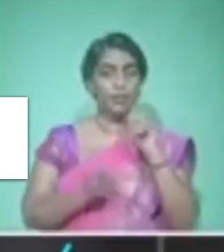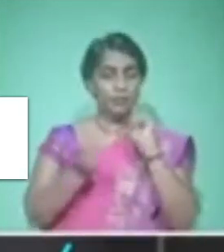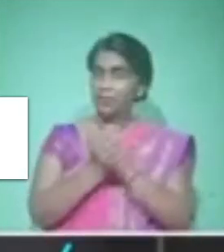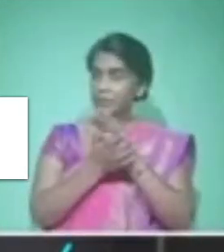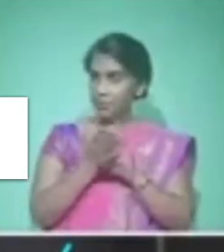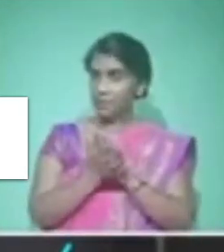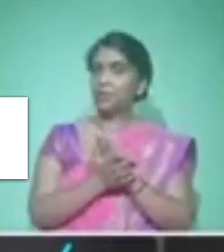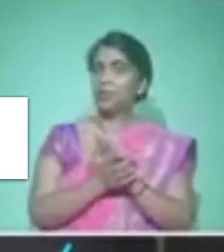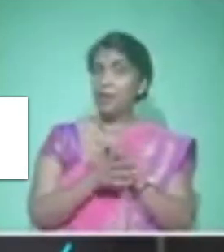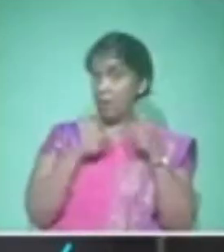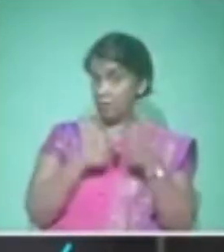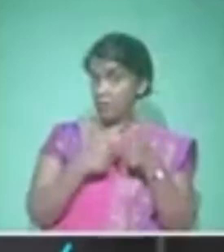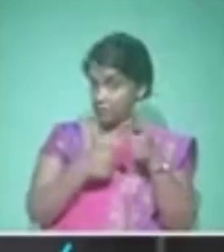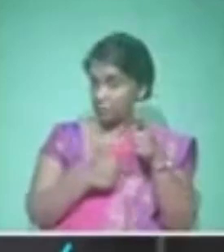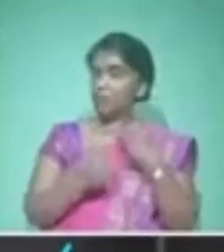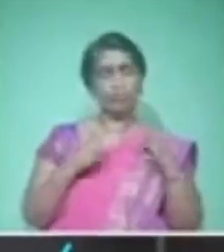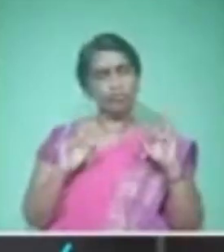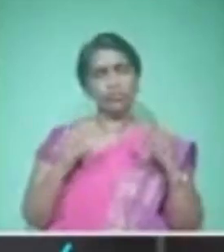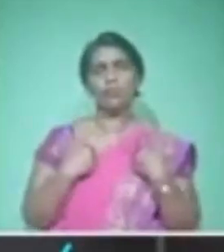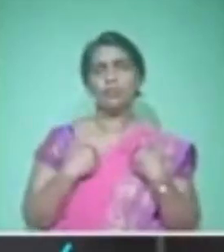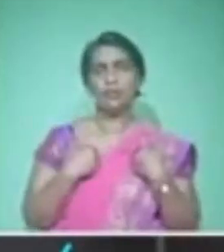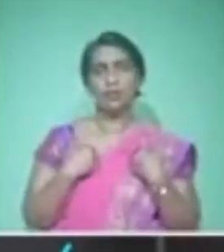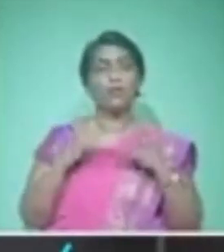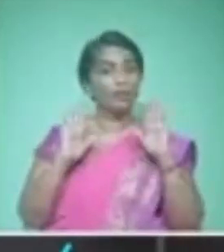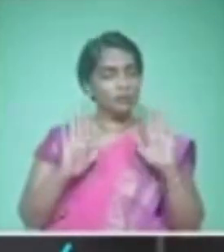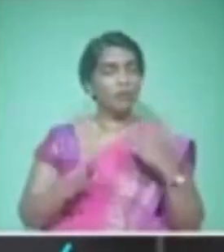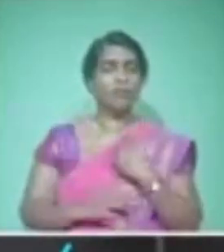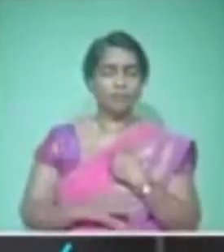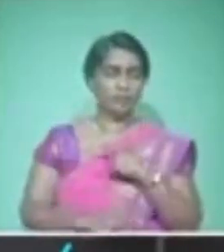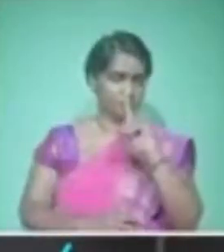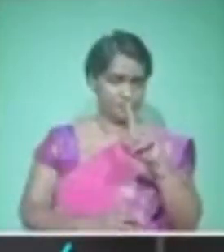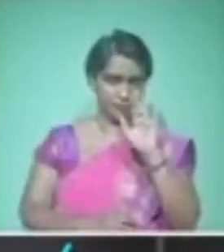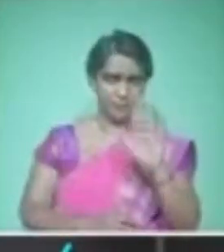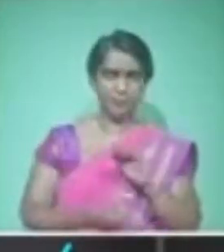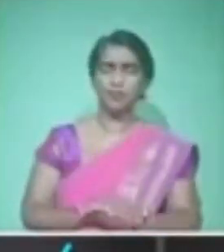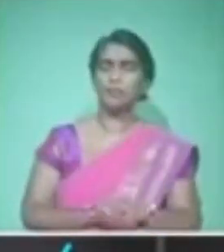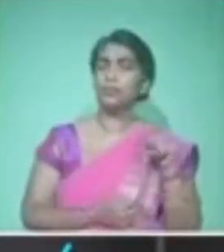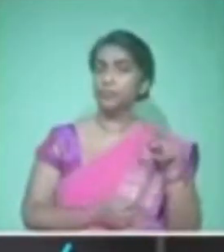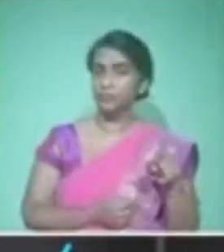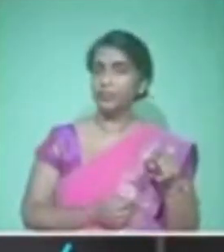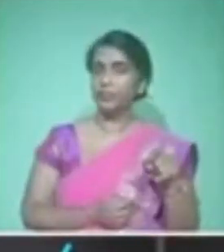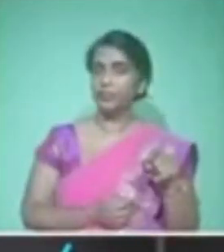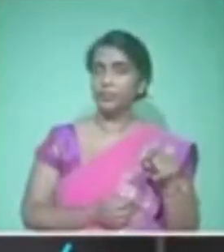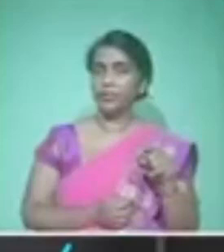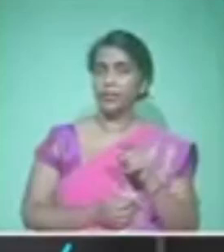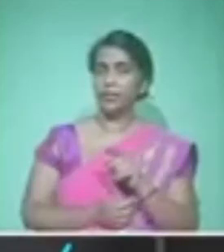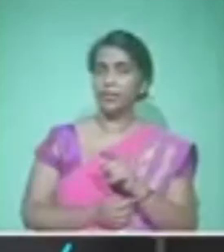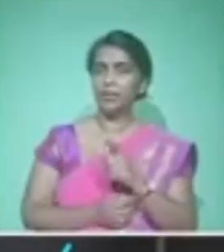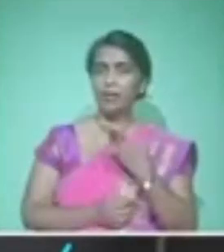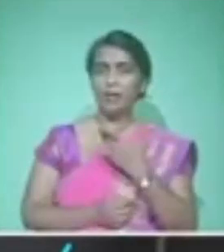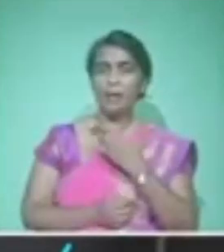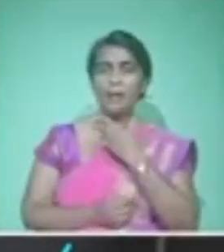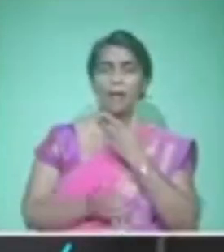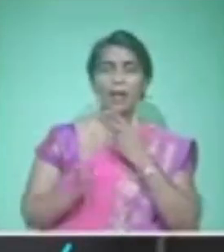ප්‍රතිසංස්කරණ වලට හරියවලට සහයෝගය දෙන්න ලෑස්ති. නමුත් මම මතක් කරන්න ඕනේ මේක අර සයිටම් එක වගේ හරි